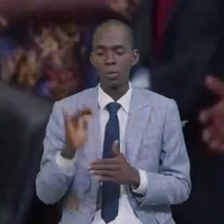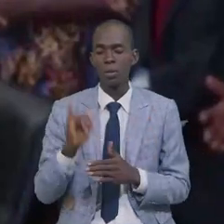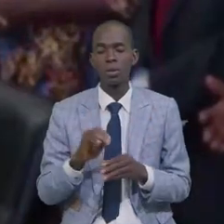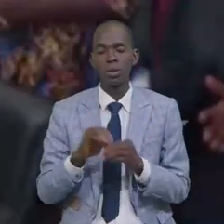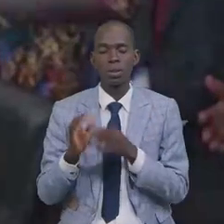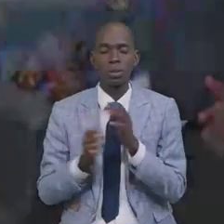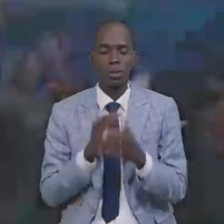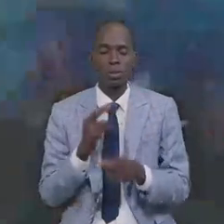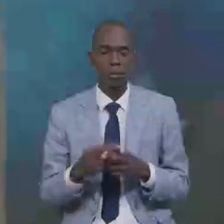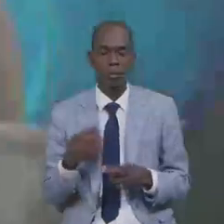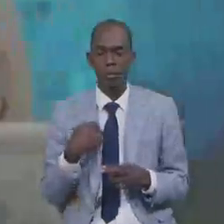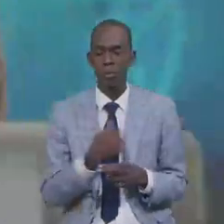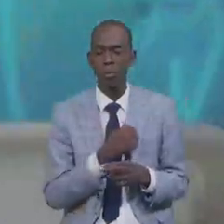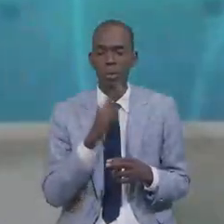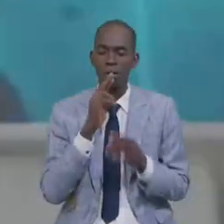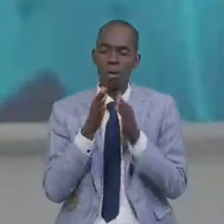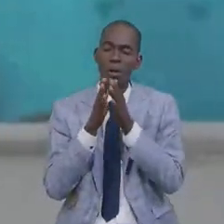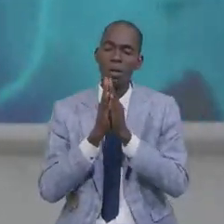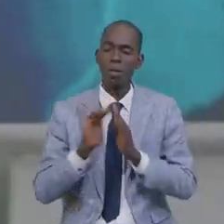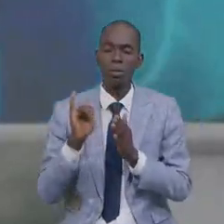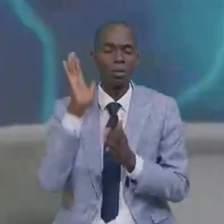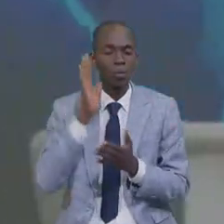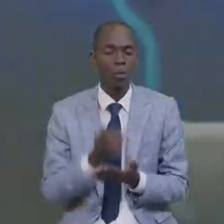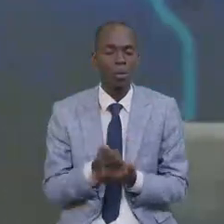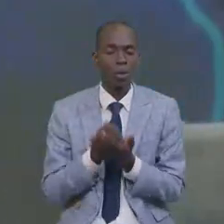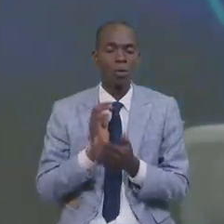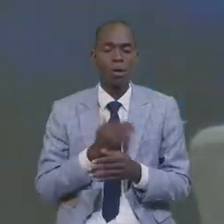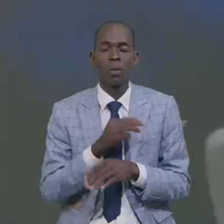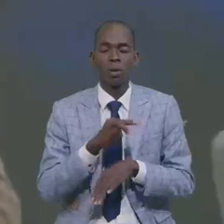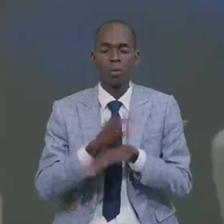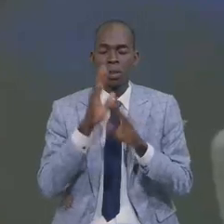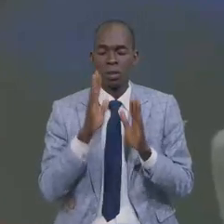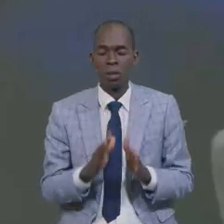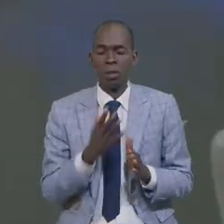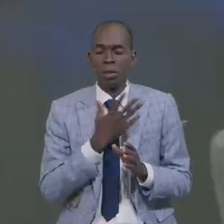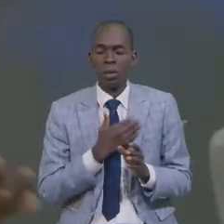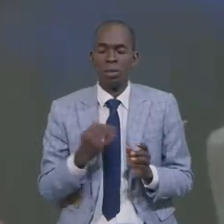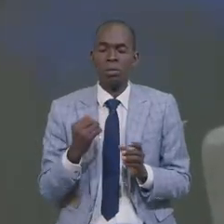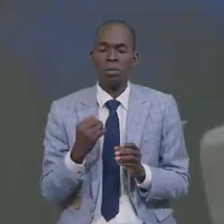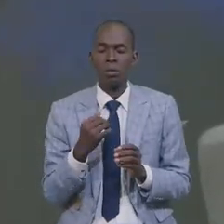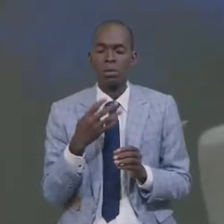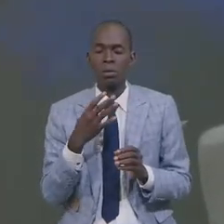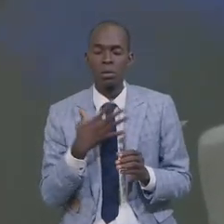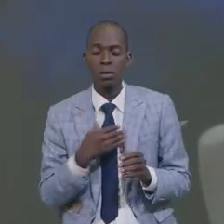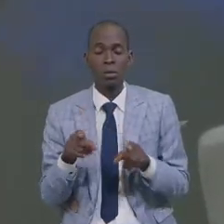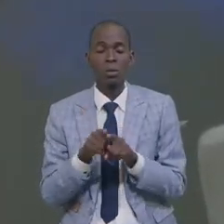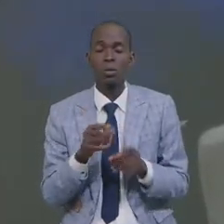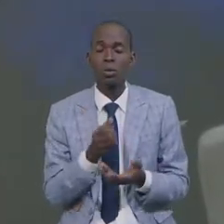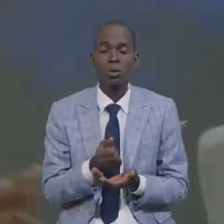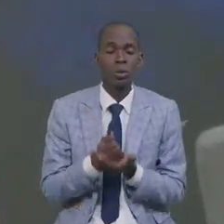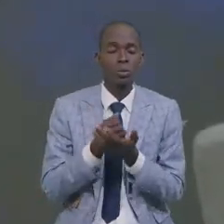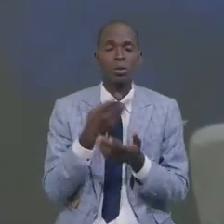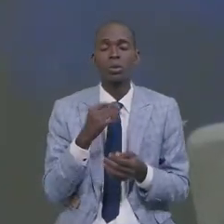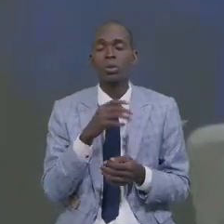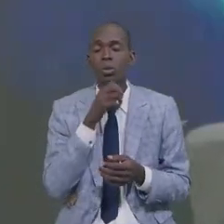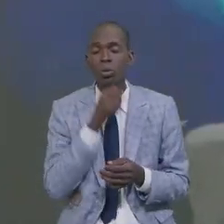nom de Jésus. Demandons, Seigneur, que tu aides les ministres, les serviteurs de Dieu. Comme tu les as aidés,